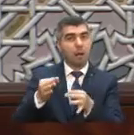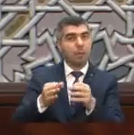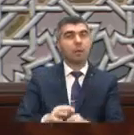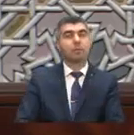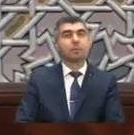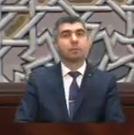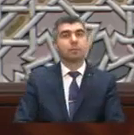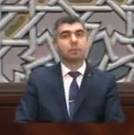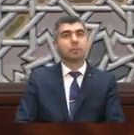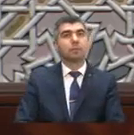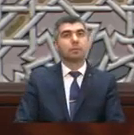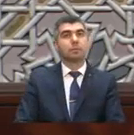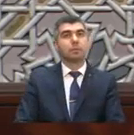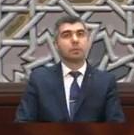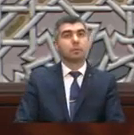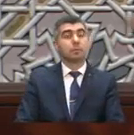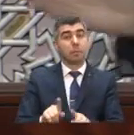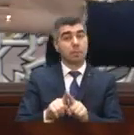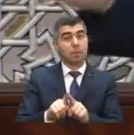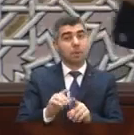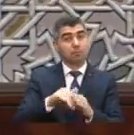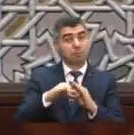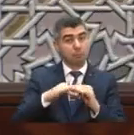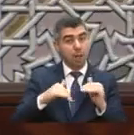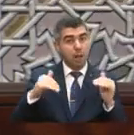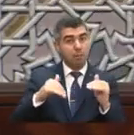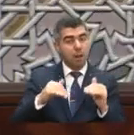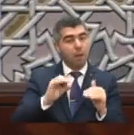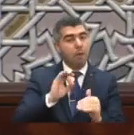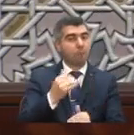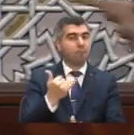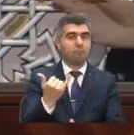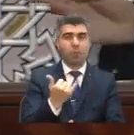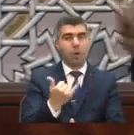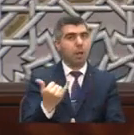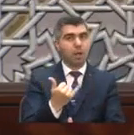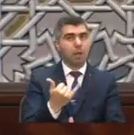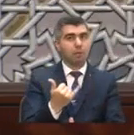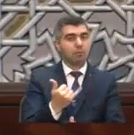الرسالة، ولو توصل بها المجلس لما دمجت